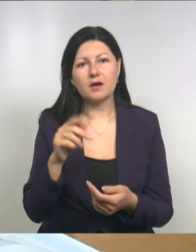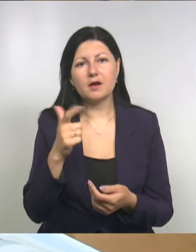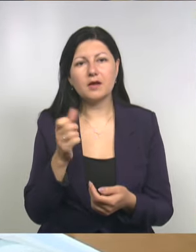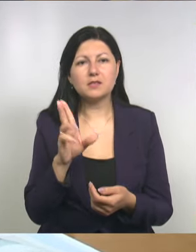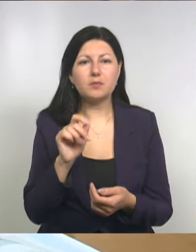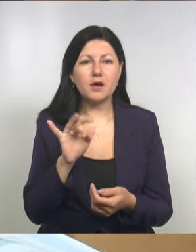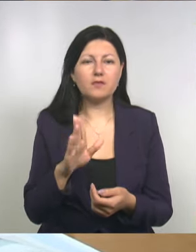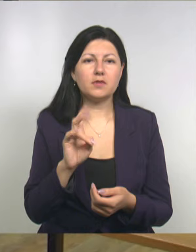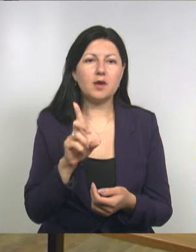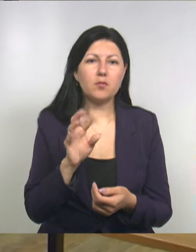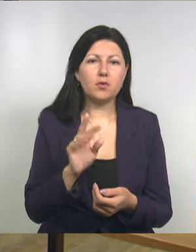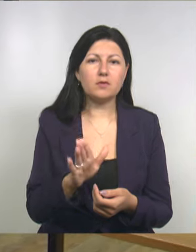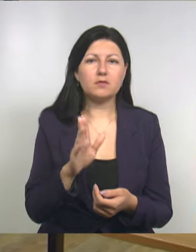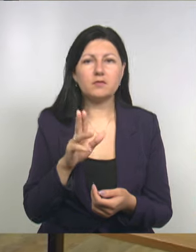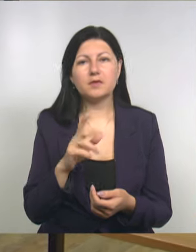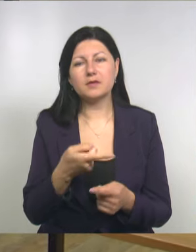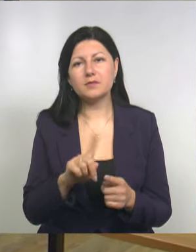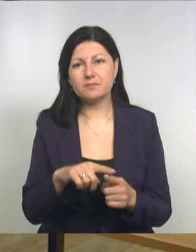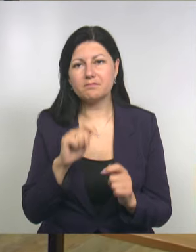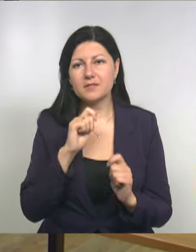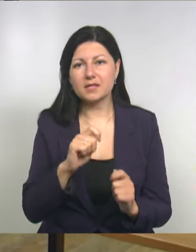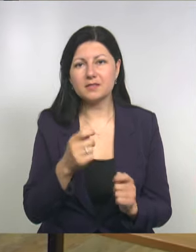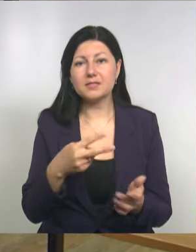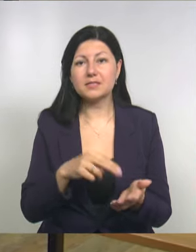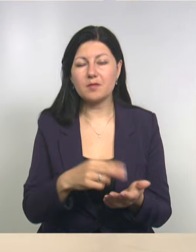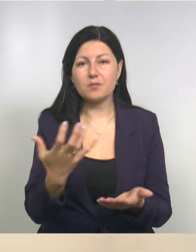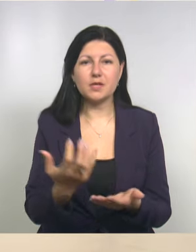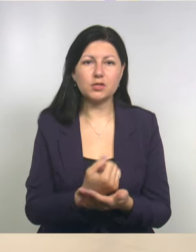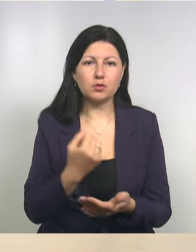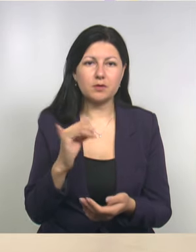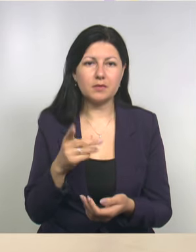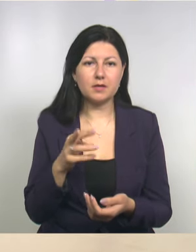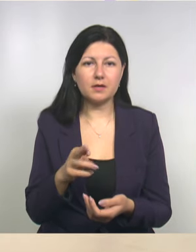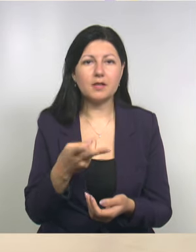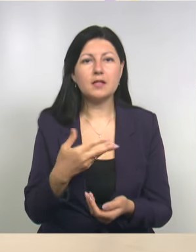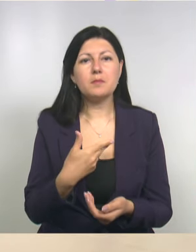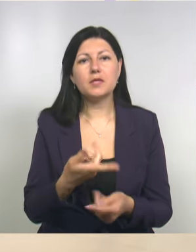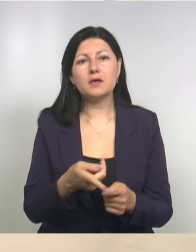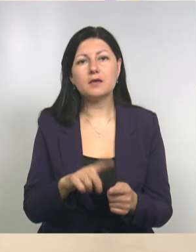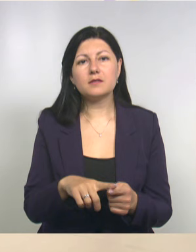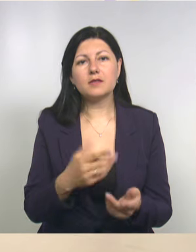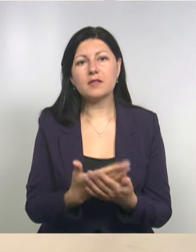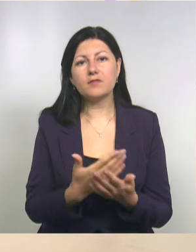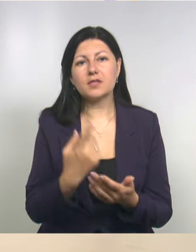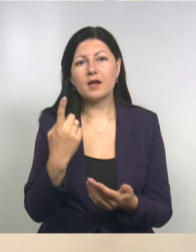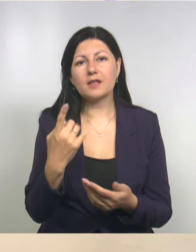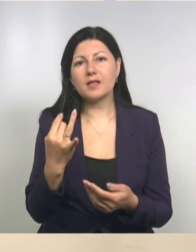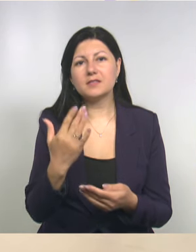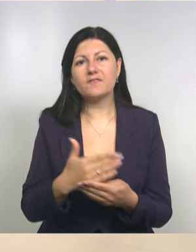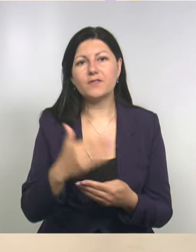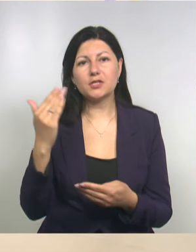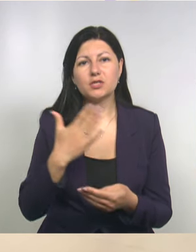Гаспарова, Набокова. Усилия вознаградились. Илья стал призером. Для меня это, ну, наверное, одна из вершин